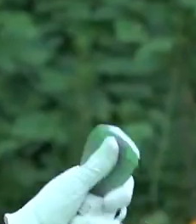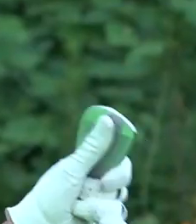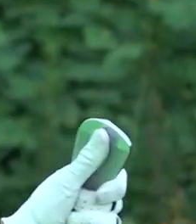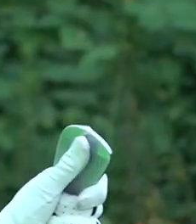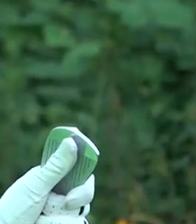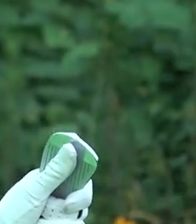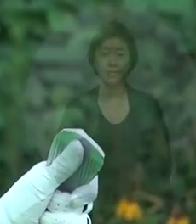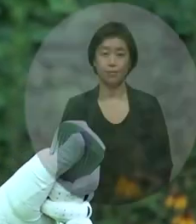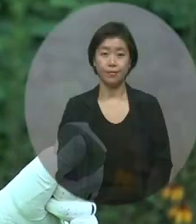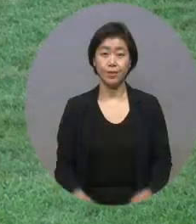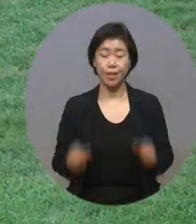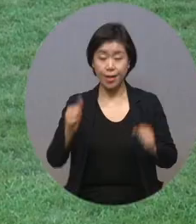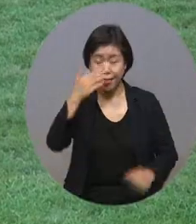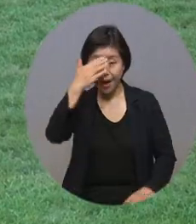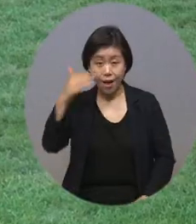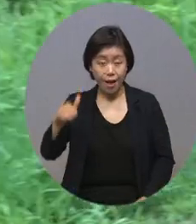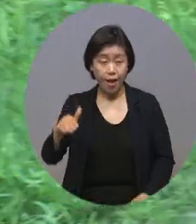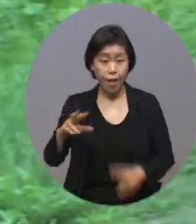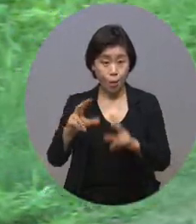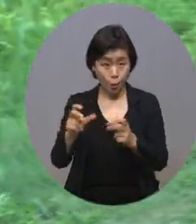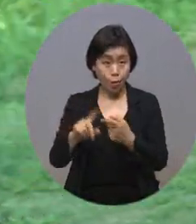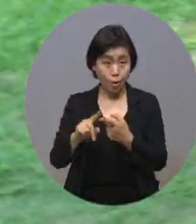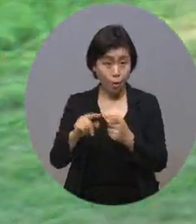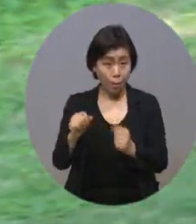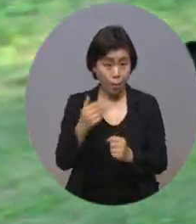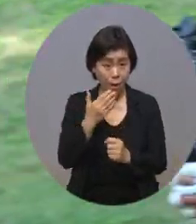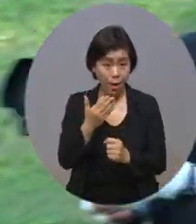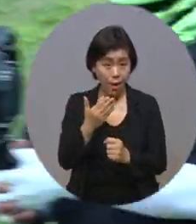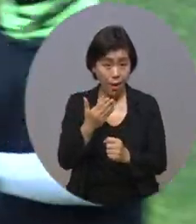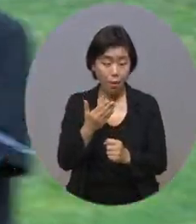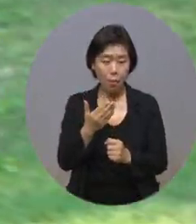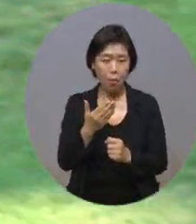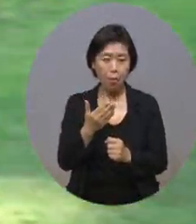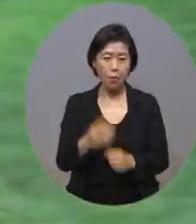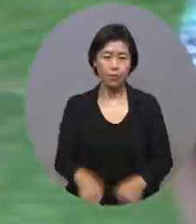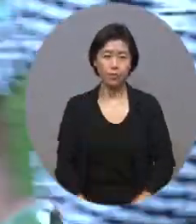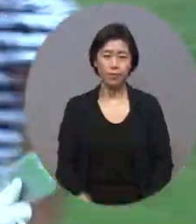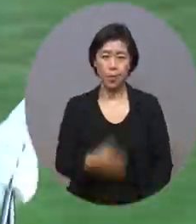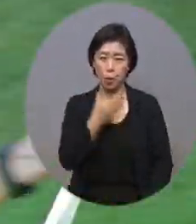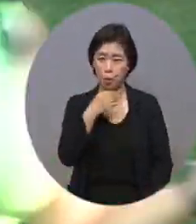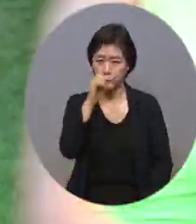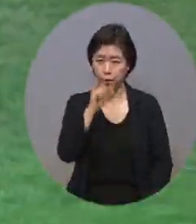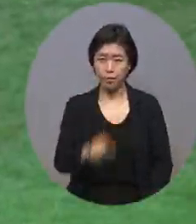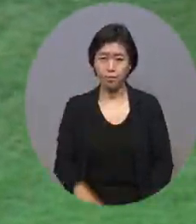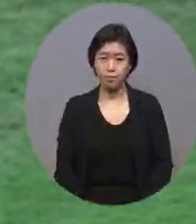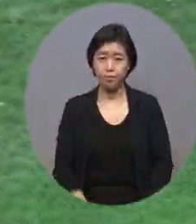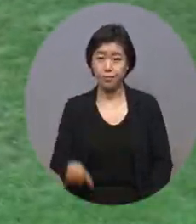오! 다행이다! 살았죠? 럭키 오빠 귀여운데? 셀카 찍어야 되겠다.